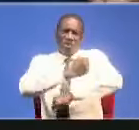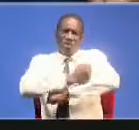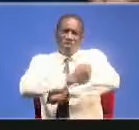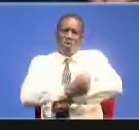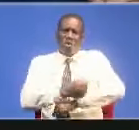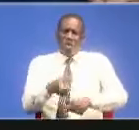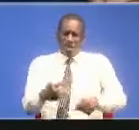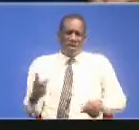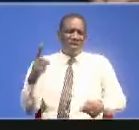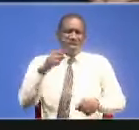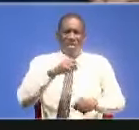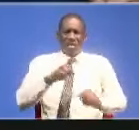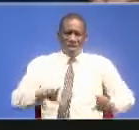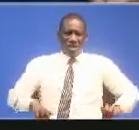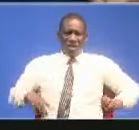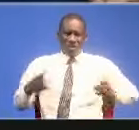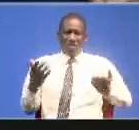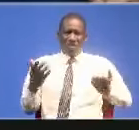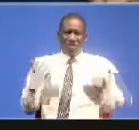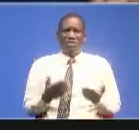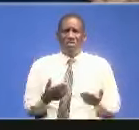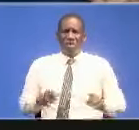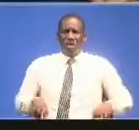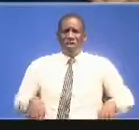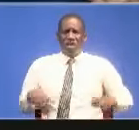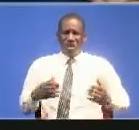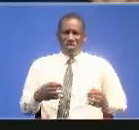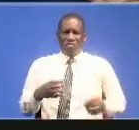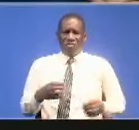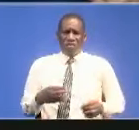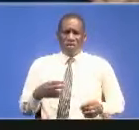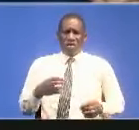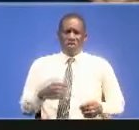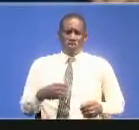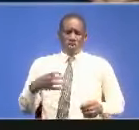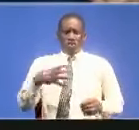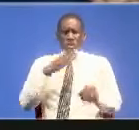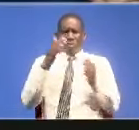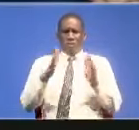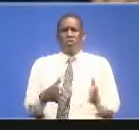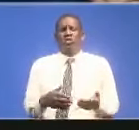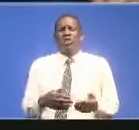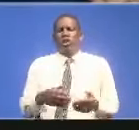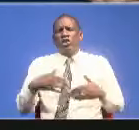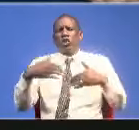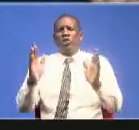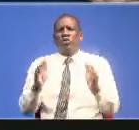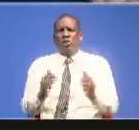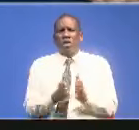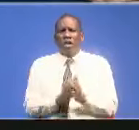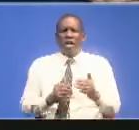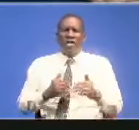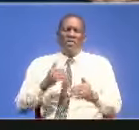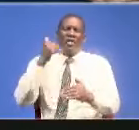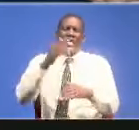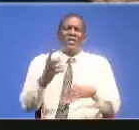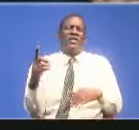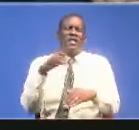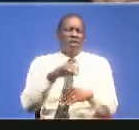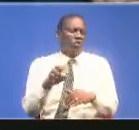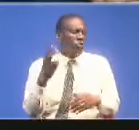siku hizi maisha inakuwa mnastukia mtu amepotea, mnastukia kesho mnaambiwa ameuawa